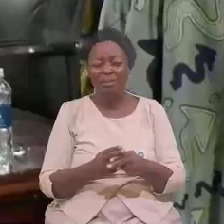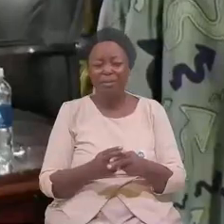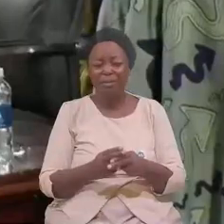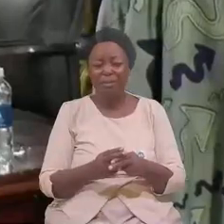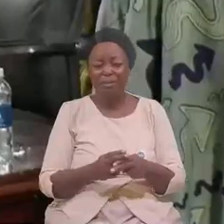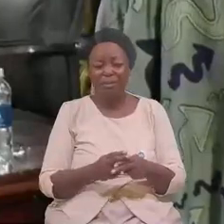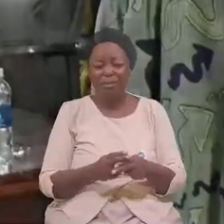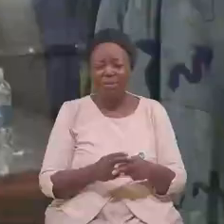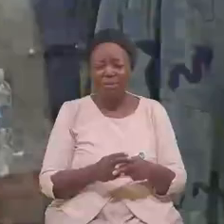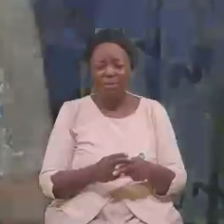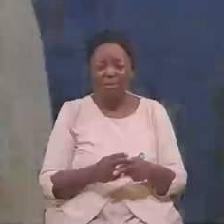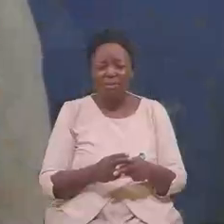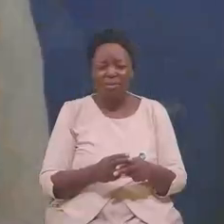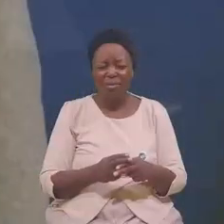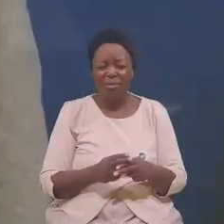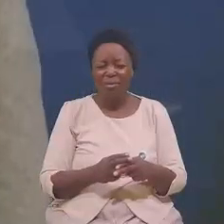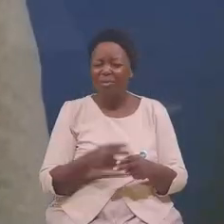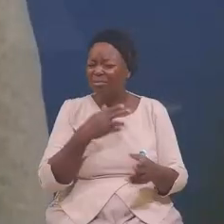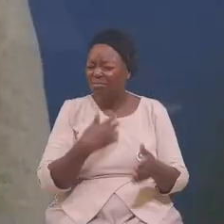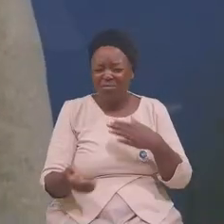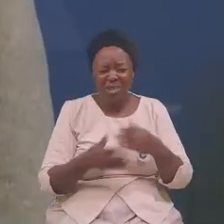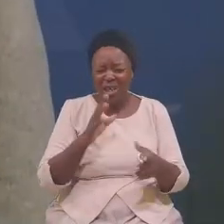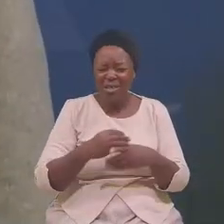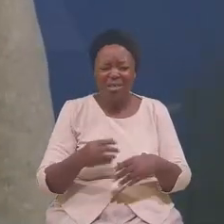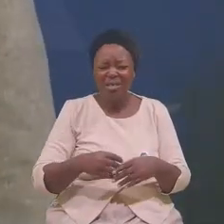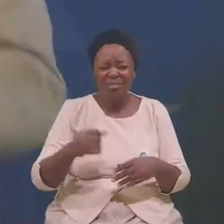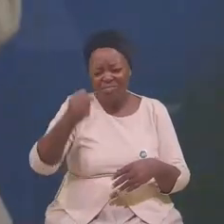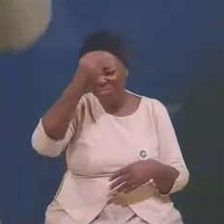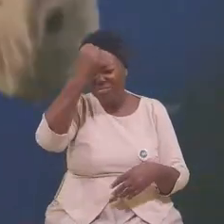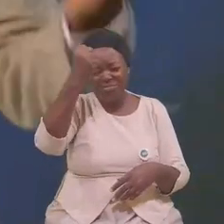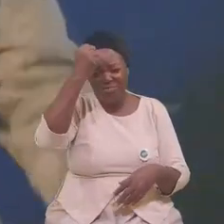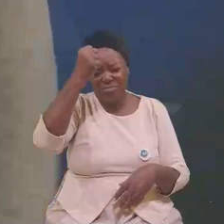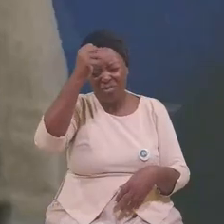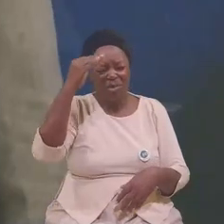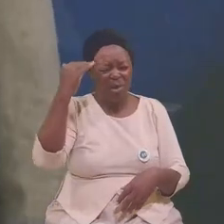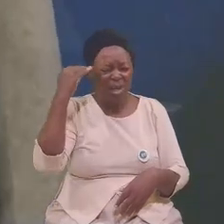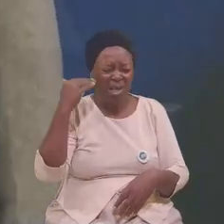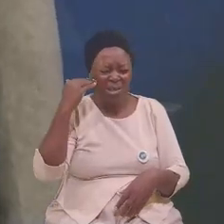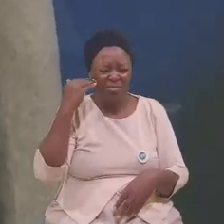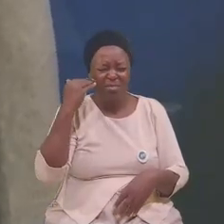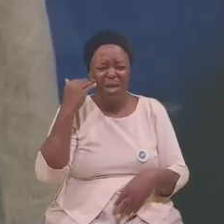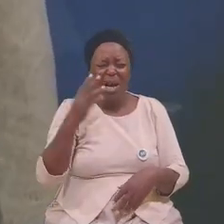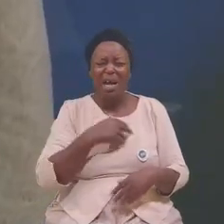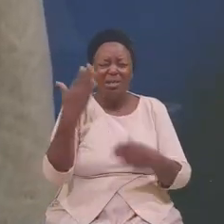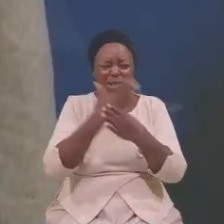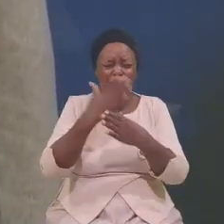Quel que soit ce qui cogne ta tête là-bas, qui dérange, distrait ta tête